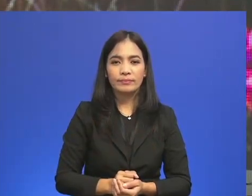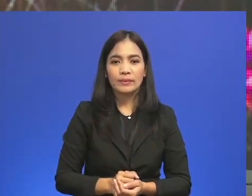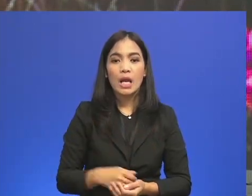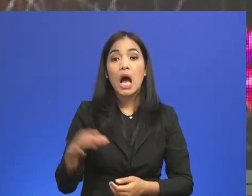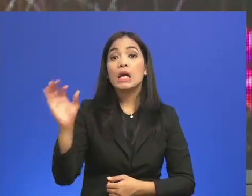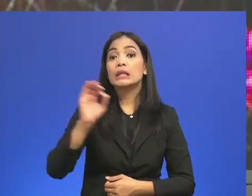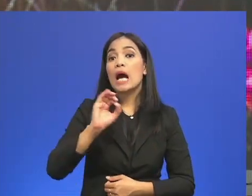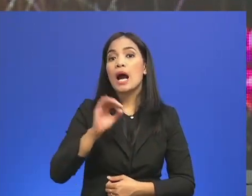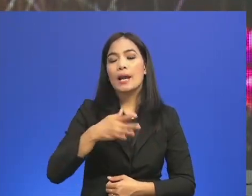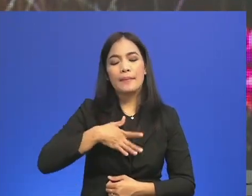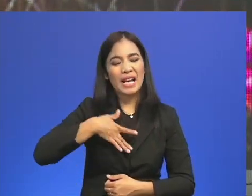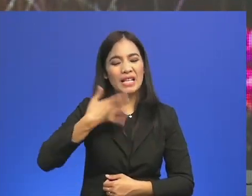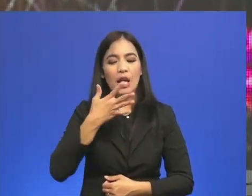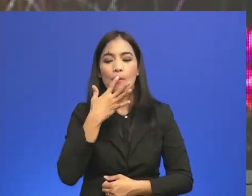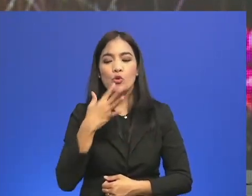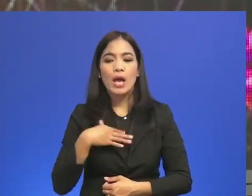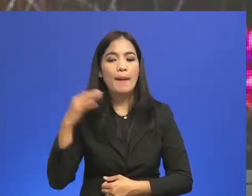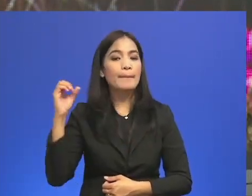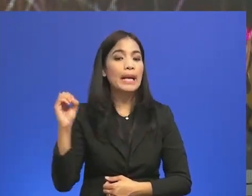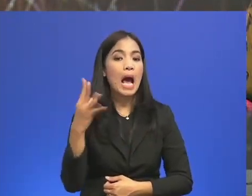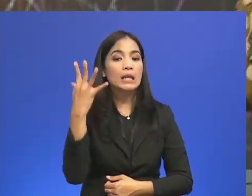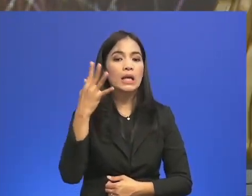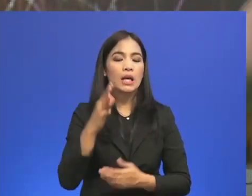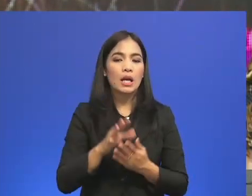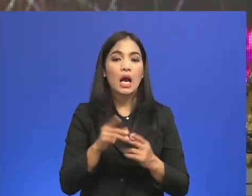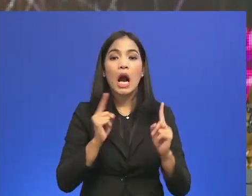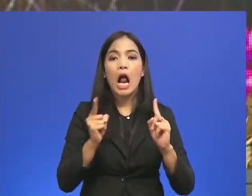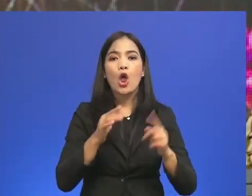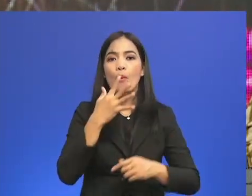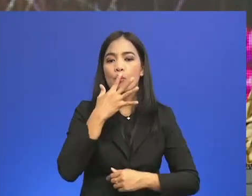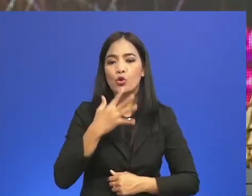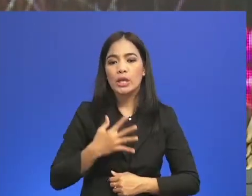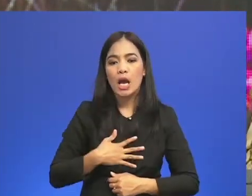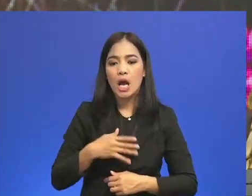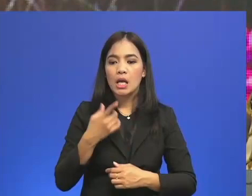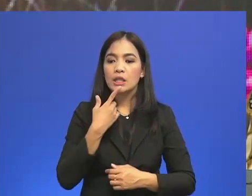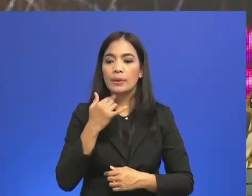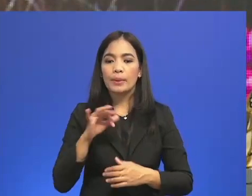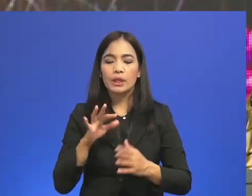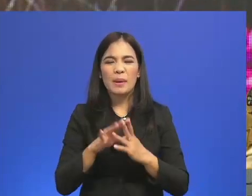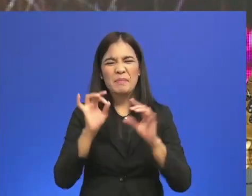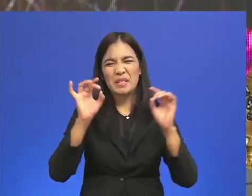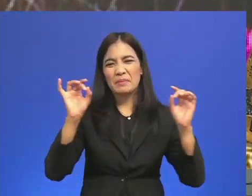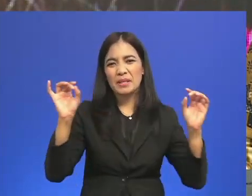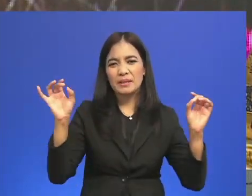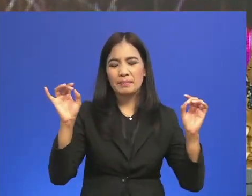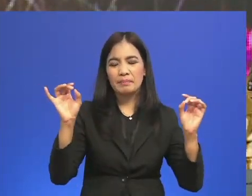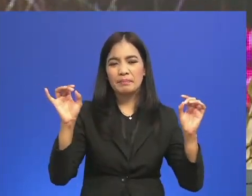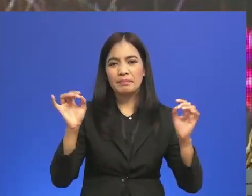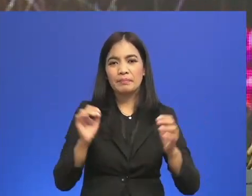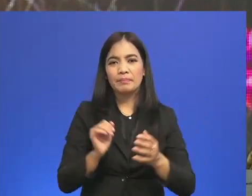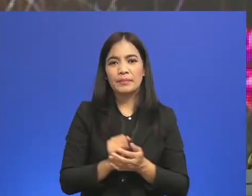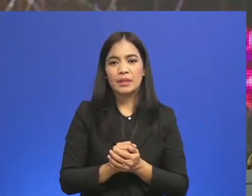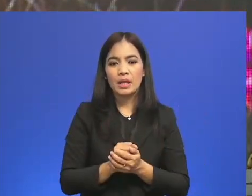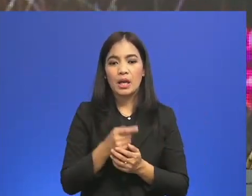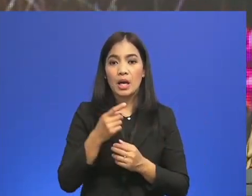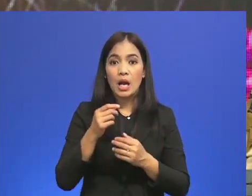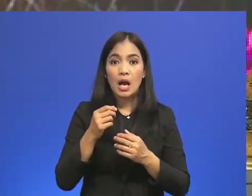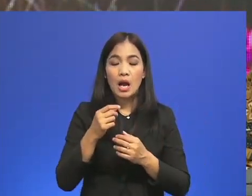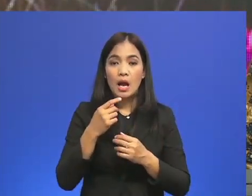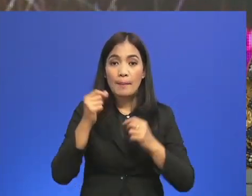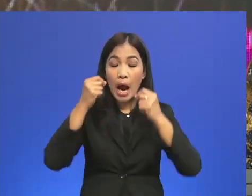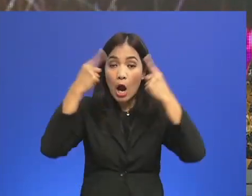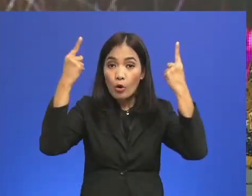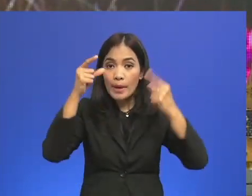jangan merasa punya perhiasan hanya karena engkau punya berlian, mutiara, dan lain-lain. Yang mengagumi saudara